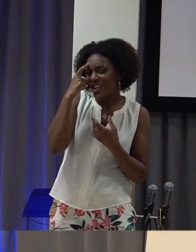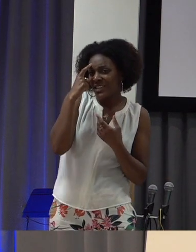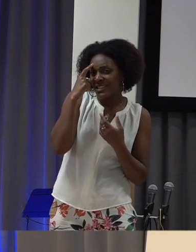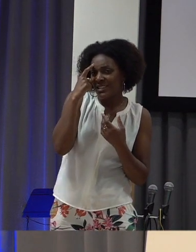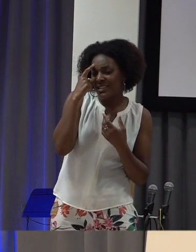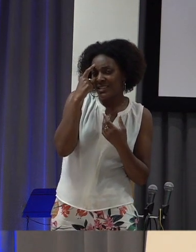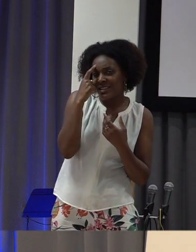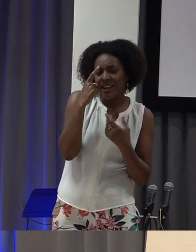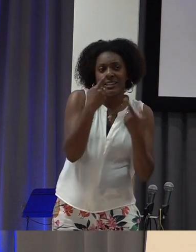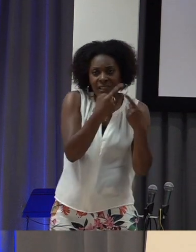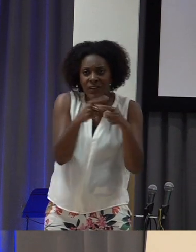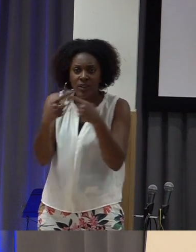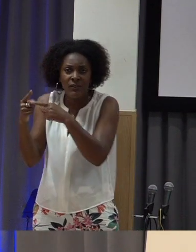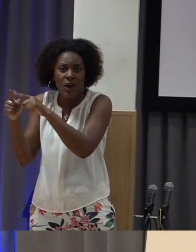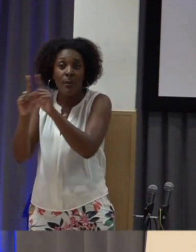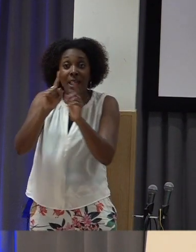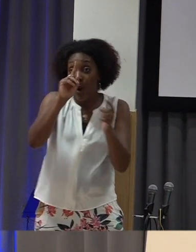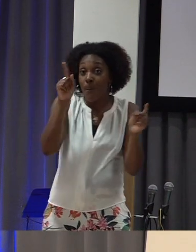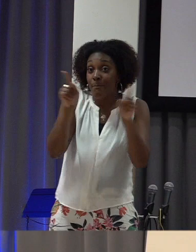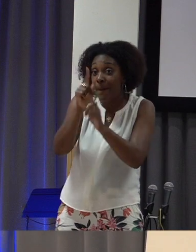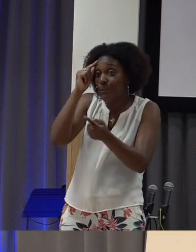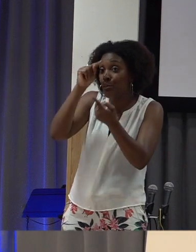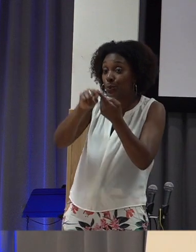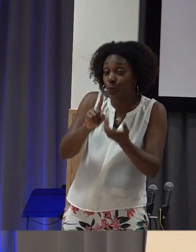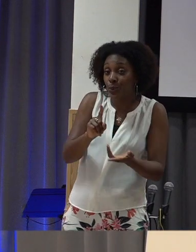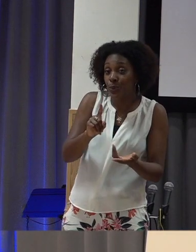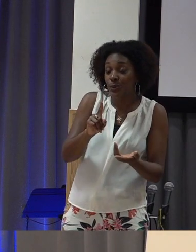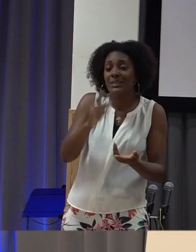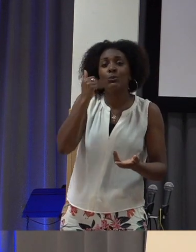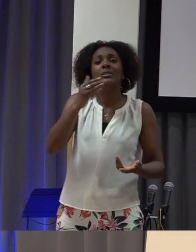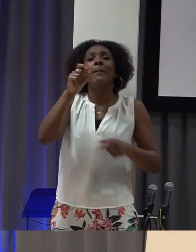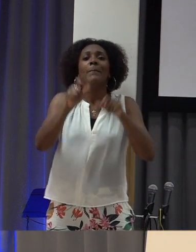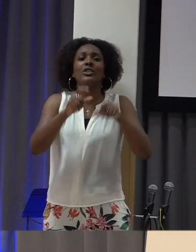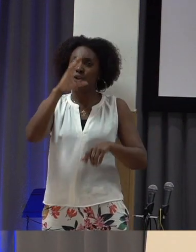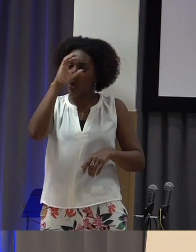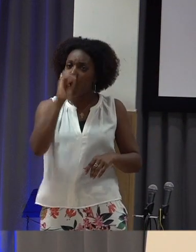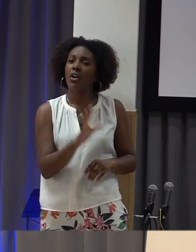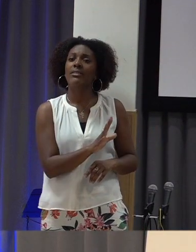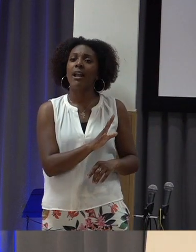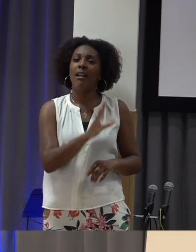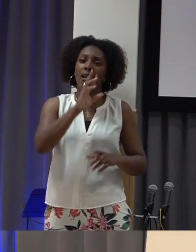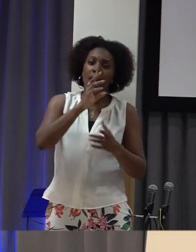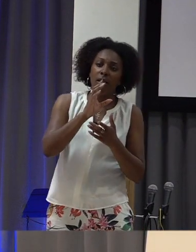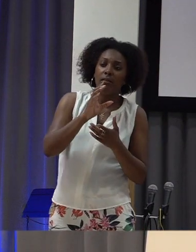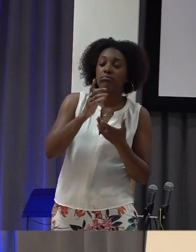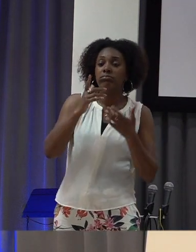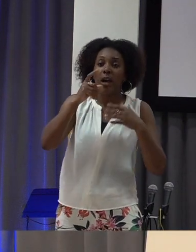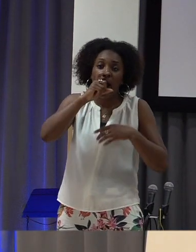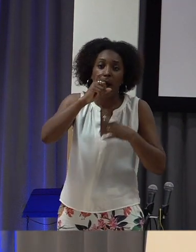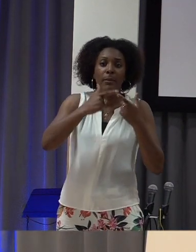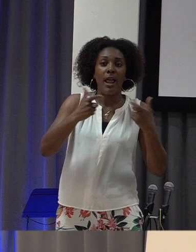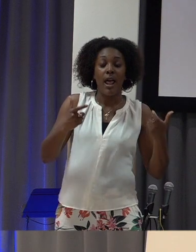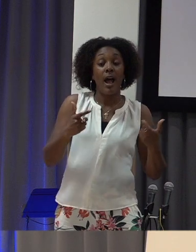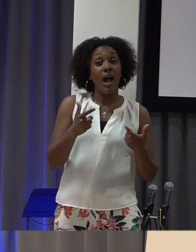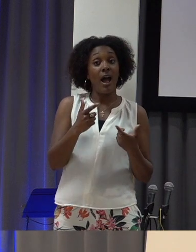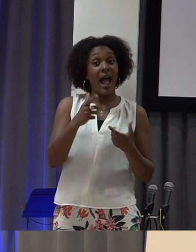Et c'est ainsi que les orientaux, je le précise, c'est ainsi que les orientaux conçoivent les diverses religions. Dès l'instant qu'on